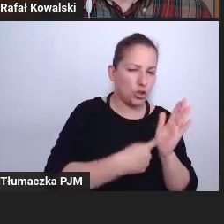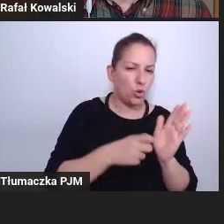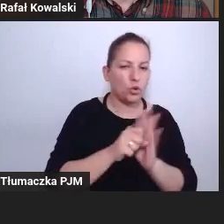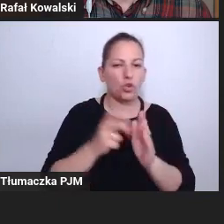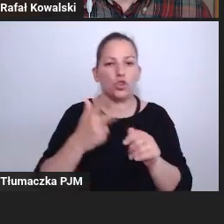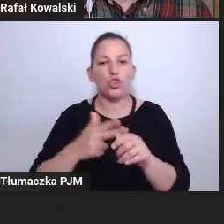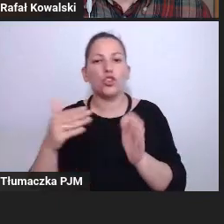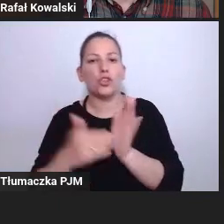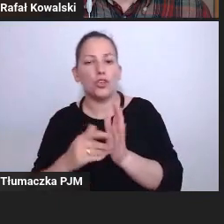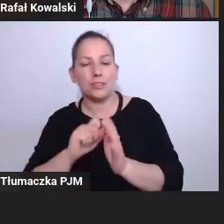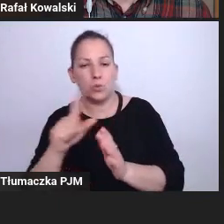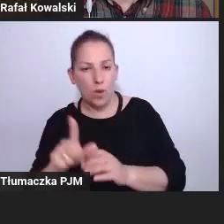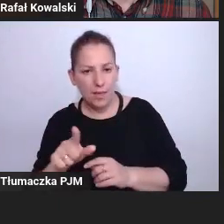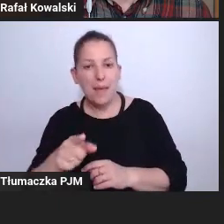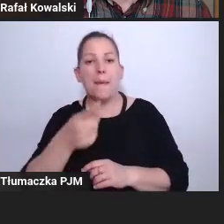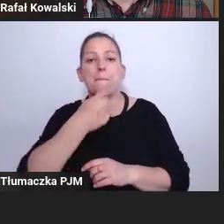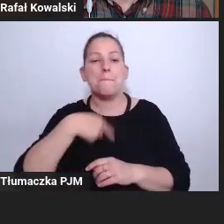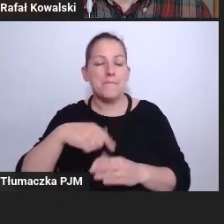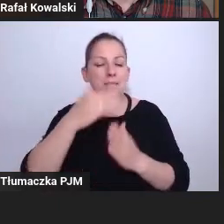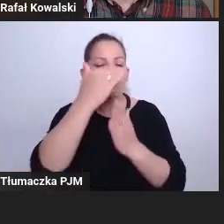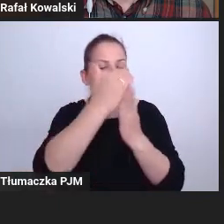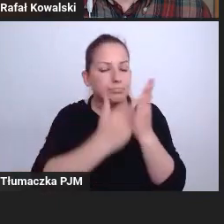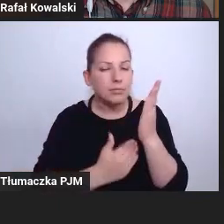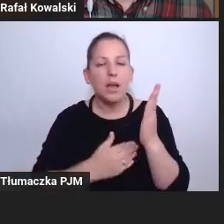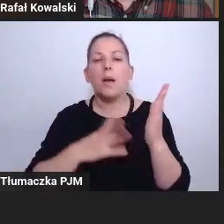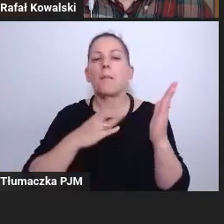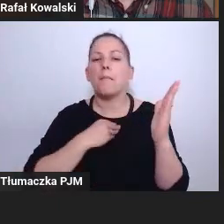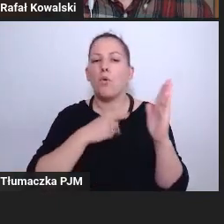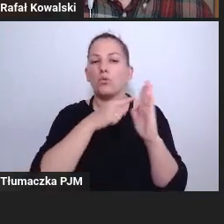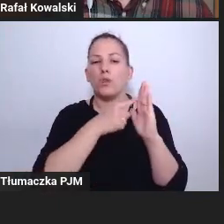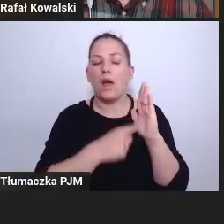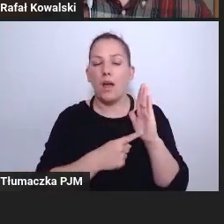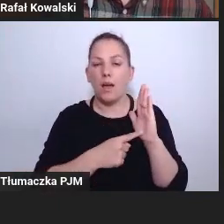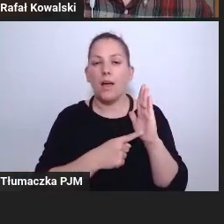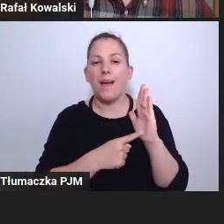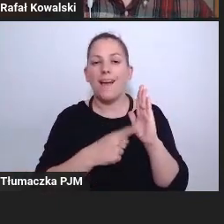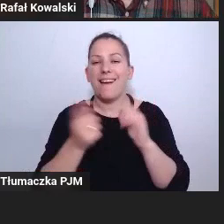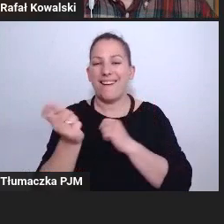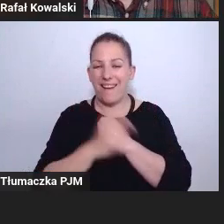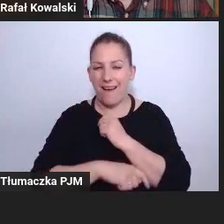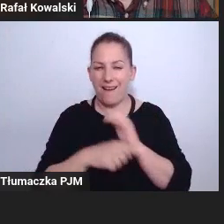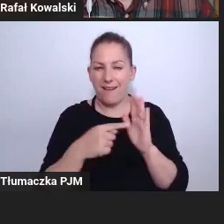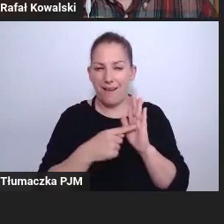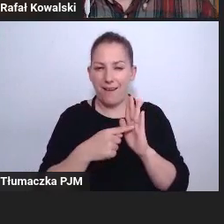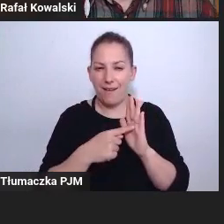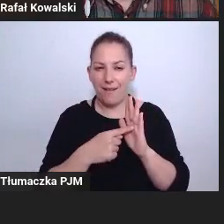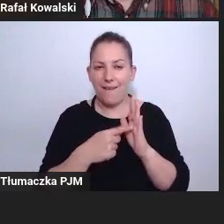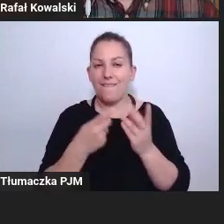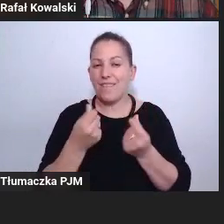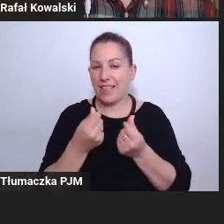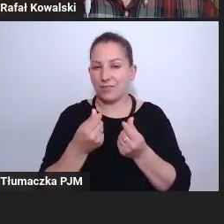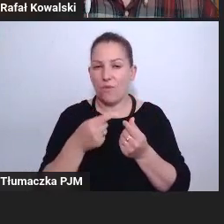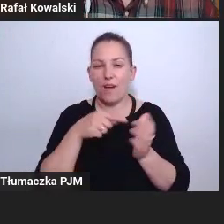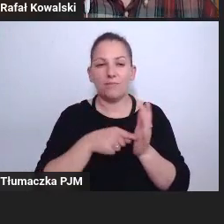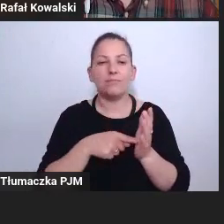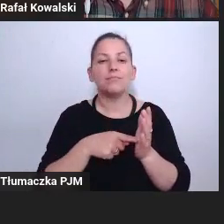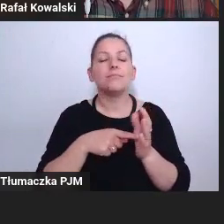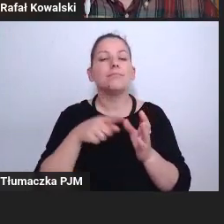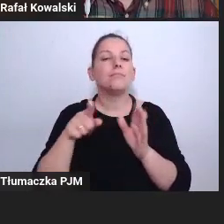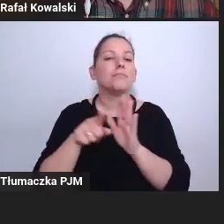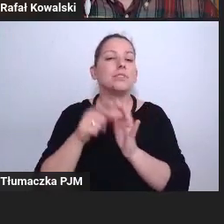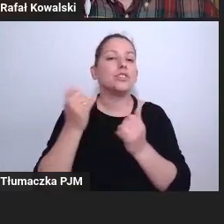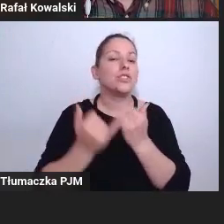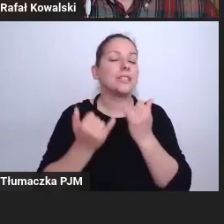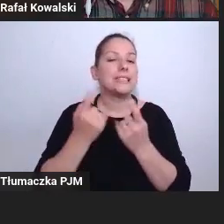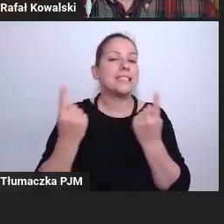między innymi my w tym katalogu mamy wymienione, że taka kara finansowa może być nałożona w sytuacji,